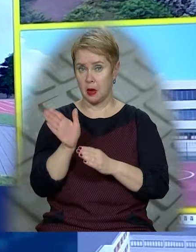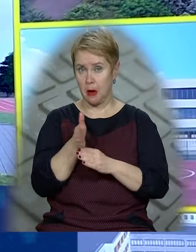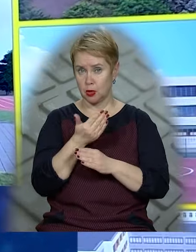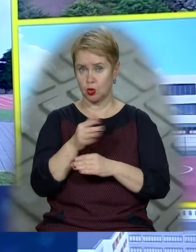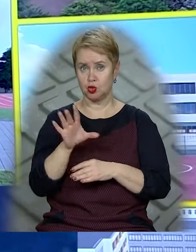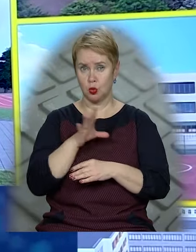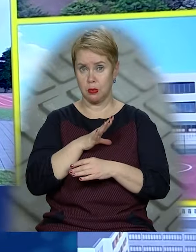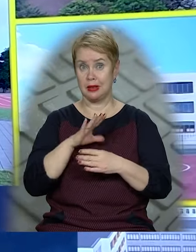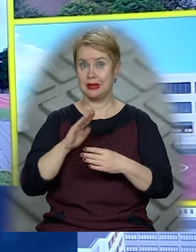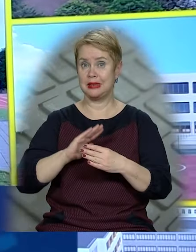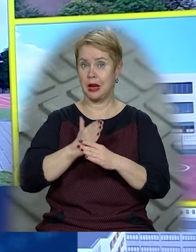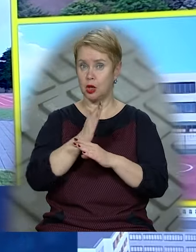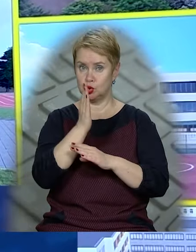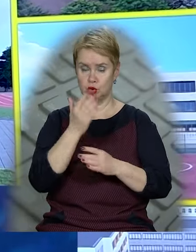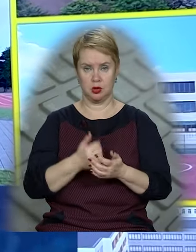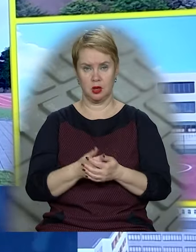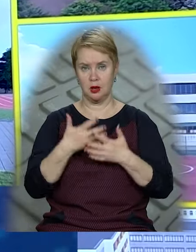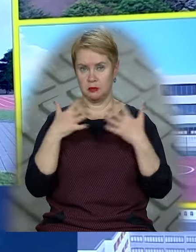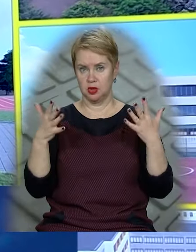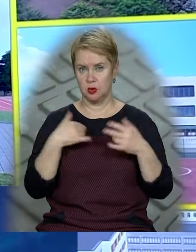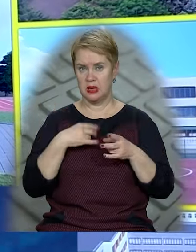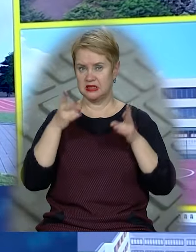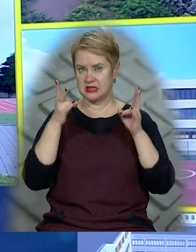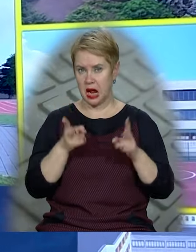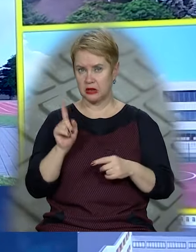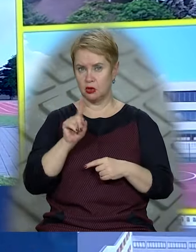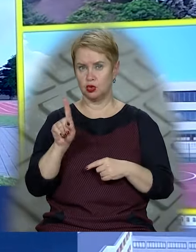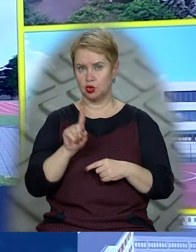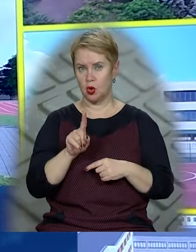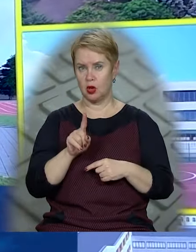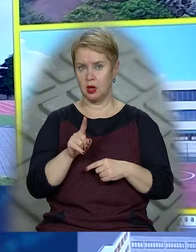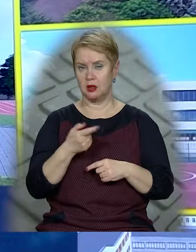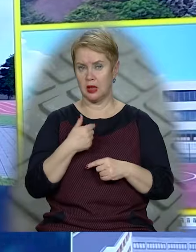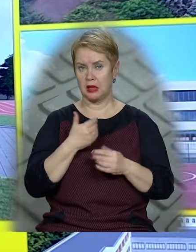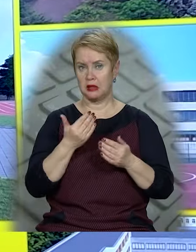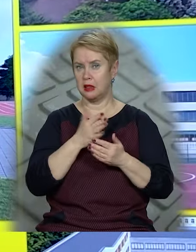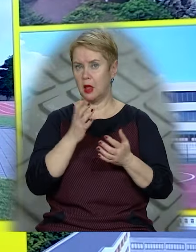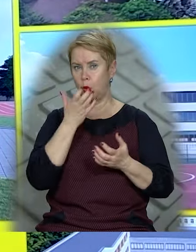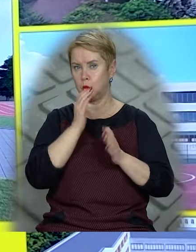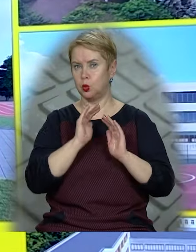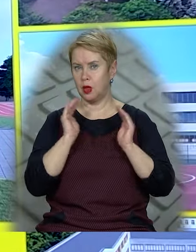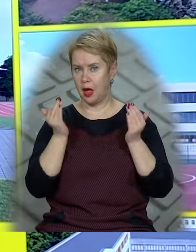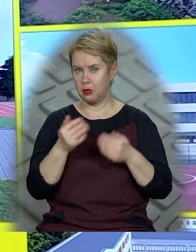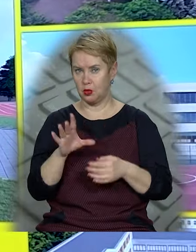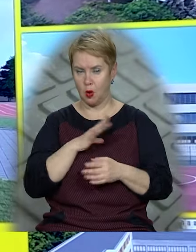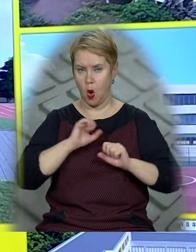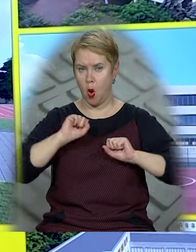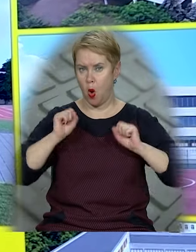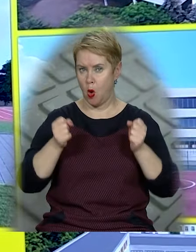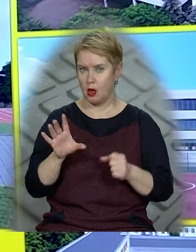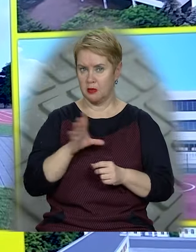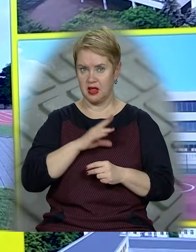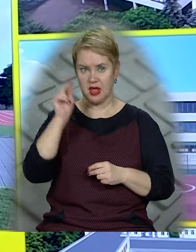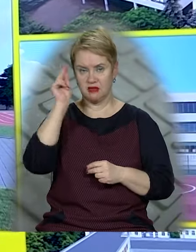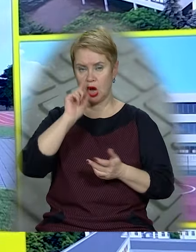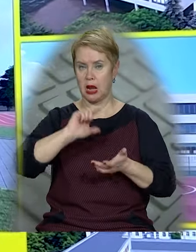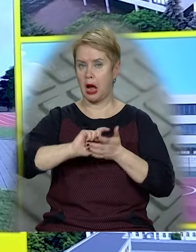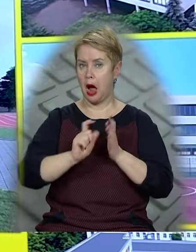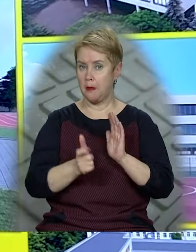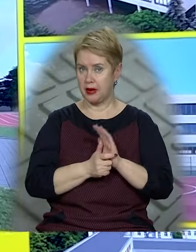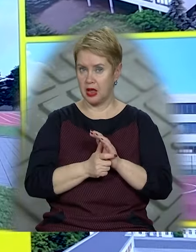були певні тріщини. Більше ми страждали від того, що ось над галереєю не утеплено. У нас дуже холодні були навчальні